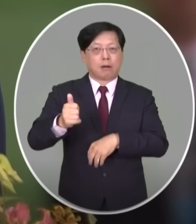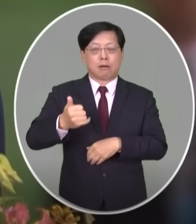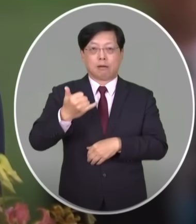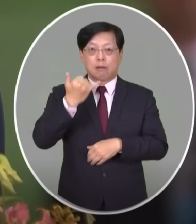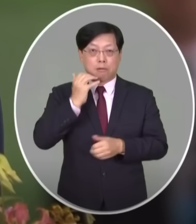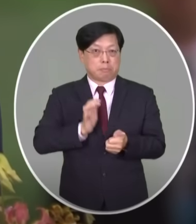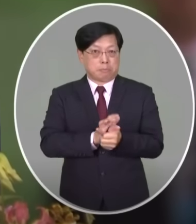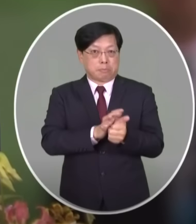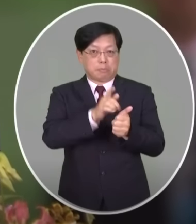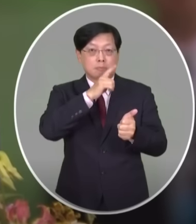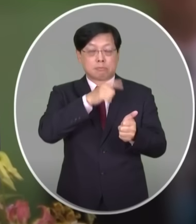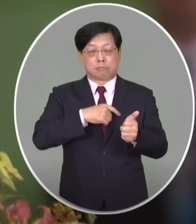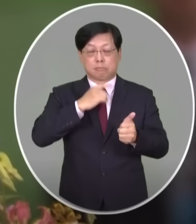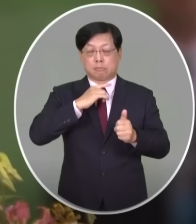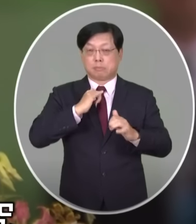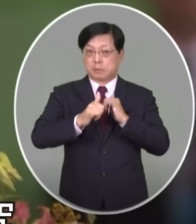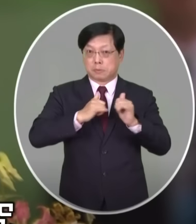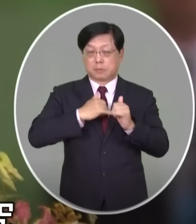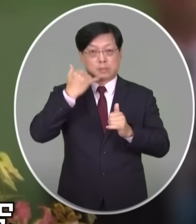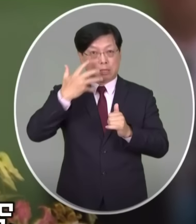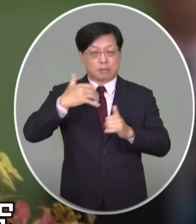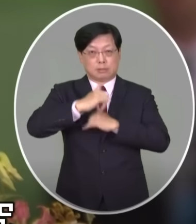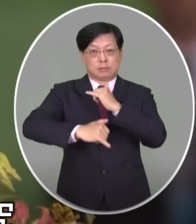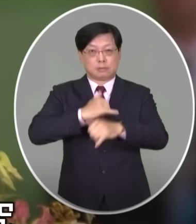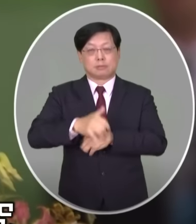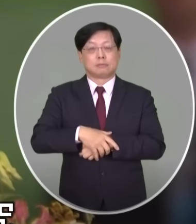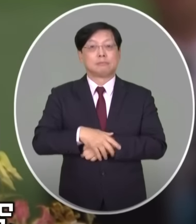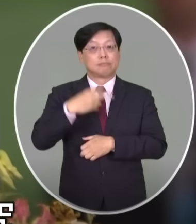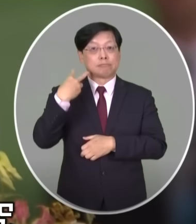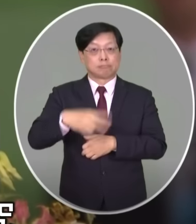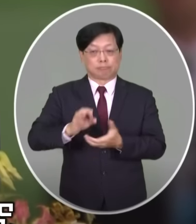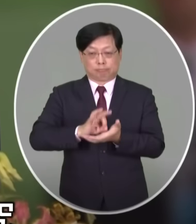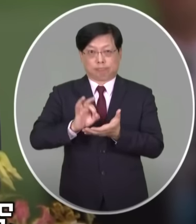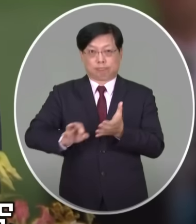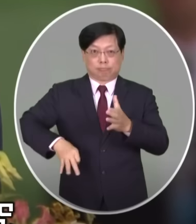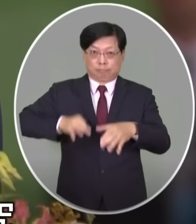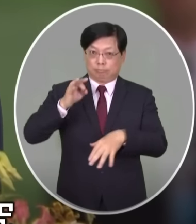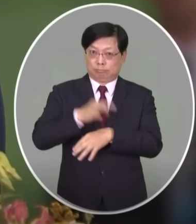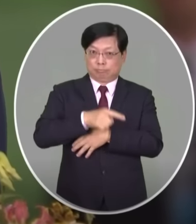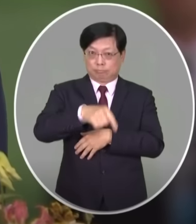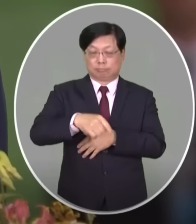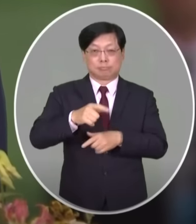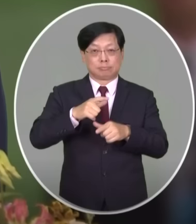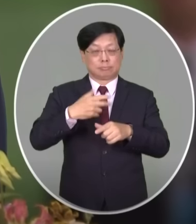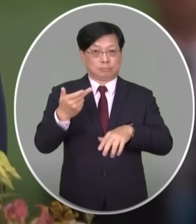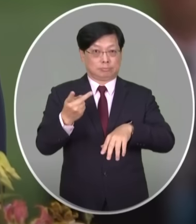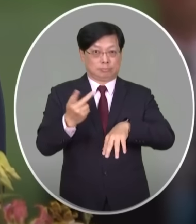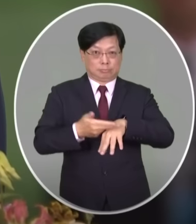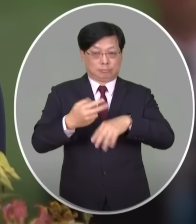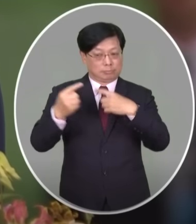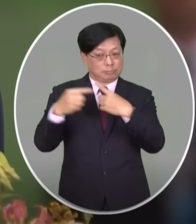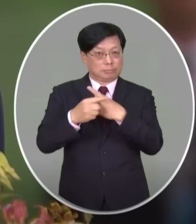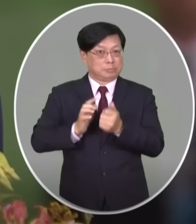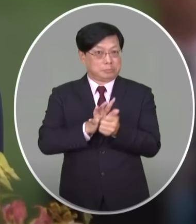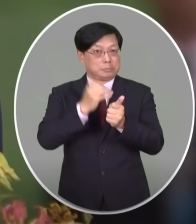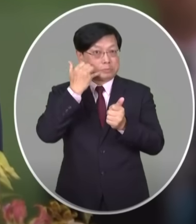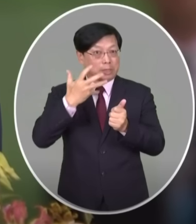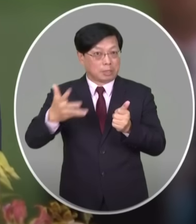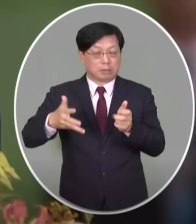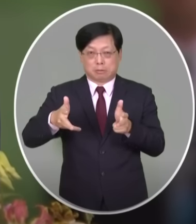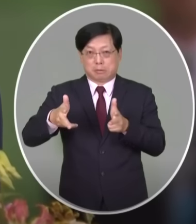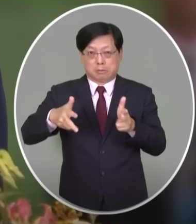人民的海洋生活，并且投入海洋科技研究，推动海洋产业发